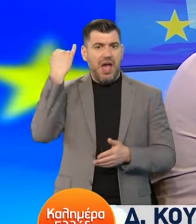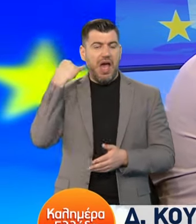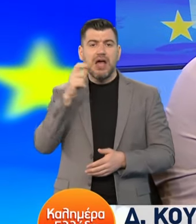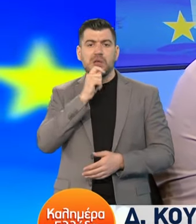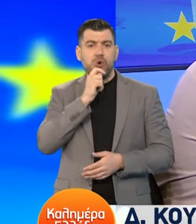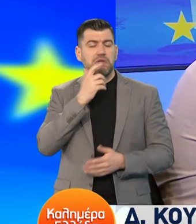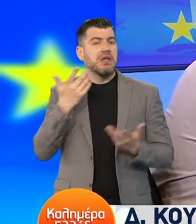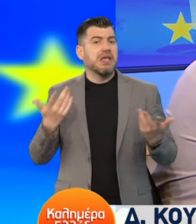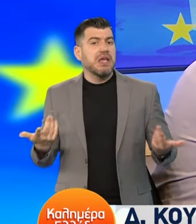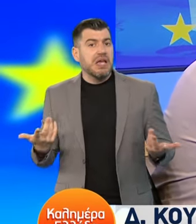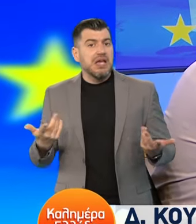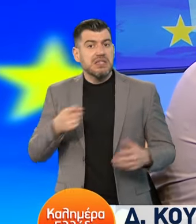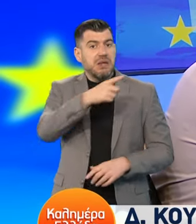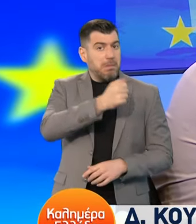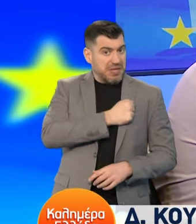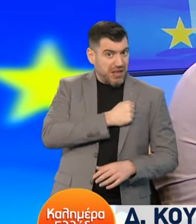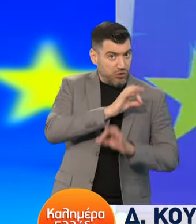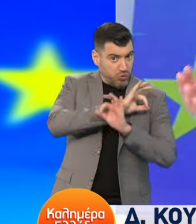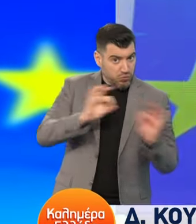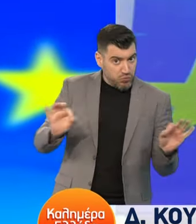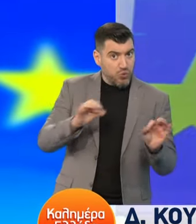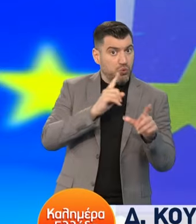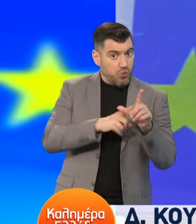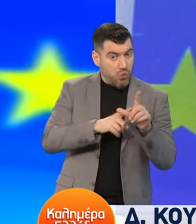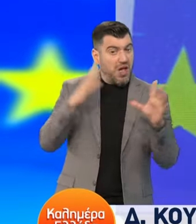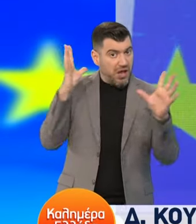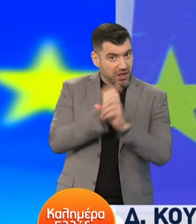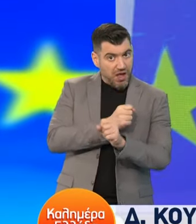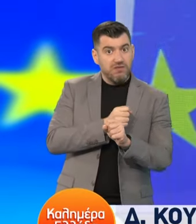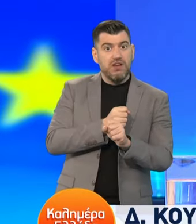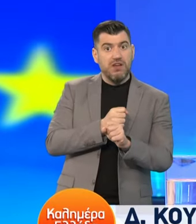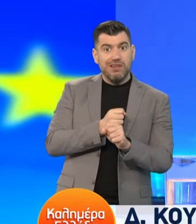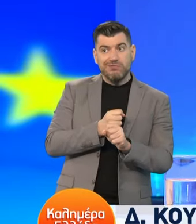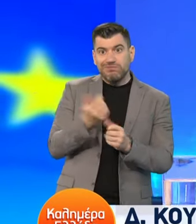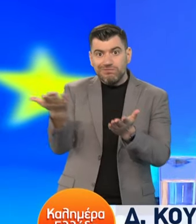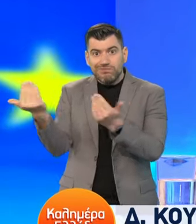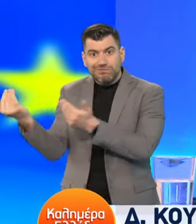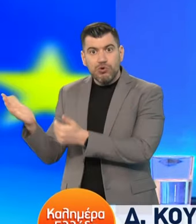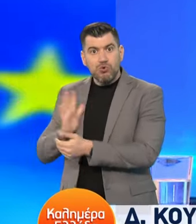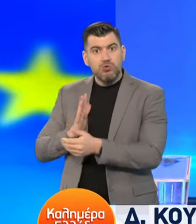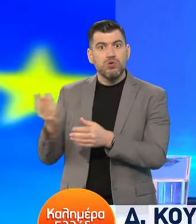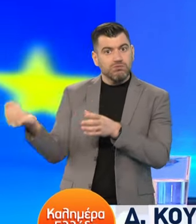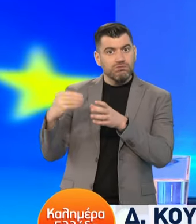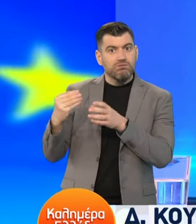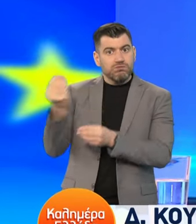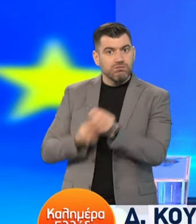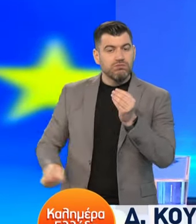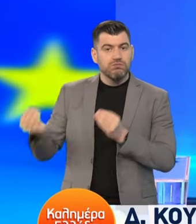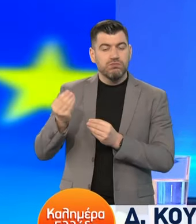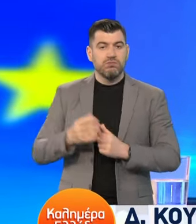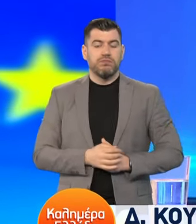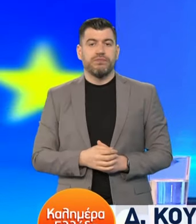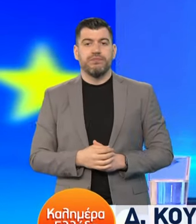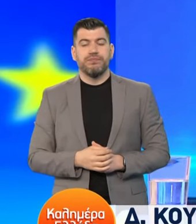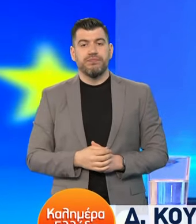έχετε προσεγγίσει αυτόν τον κόσμο? Έχετε πετύχει δηλαδή αυτό το νέο στόχο που θέσατε ως γραμματέας? Νομίζω ότι τα τελευταία χρόνια, και αυτό πιστεύω